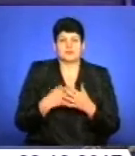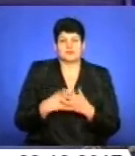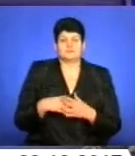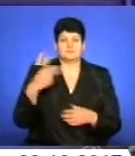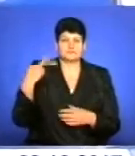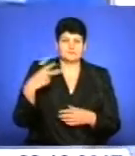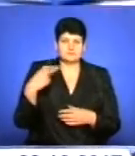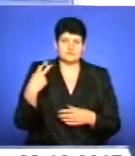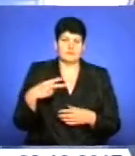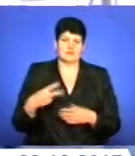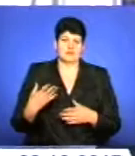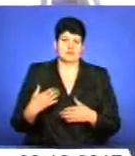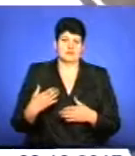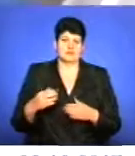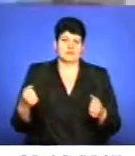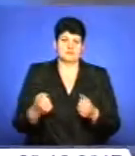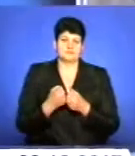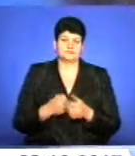пригод.